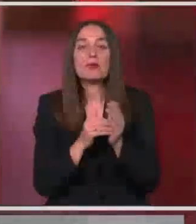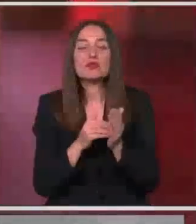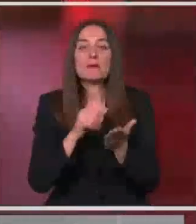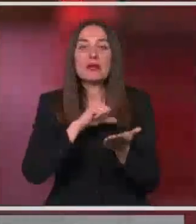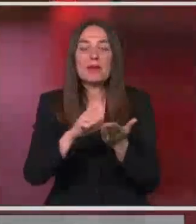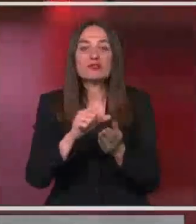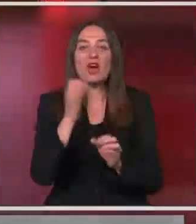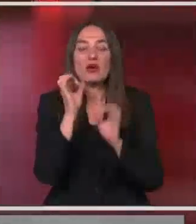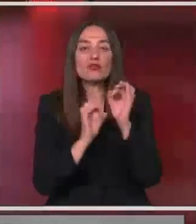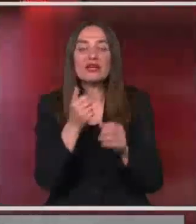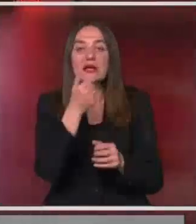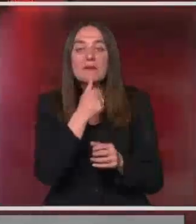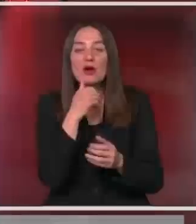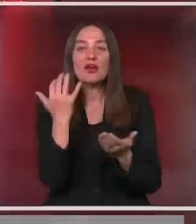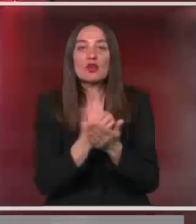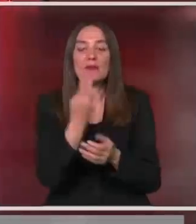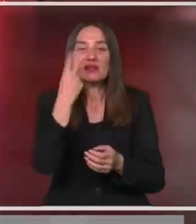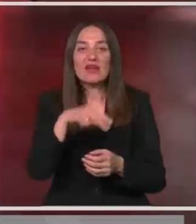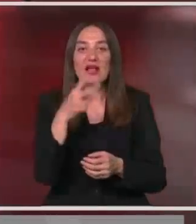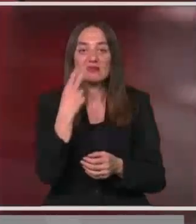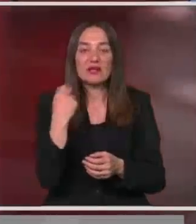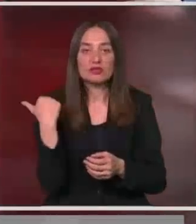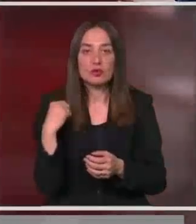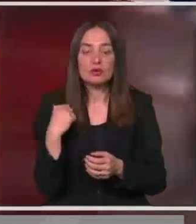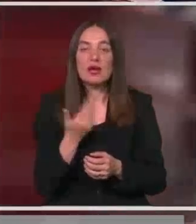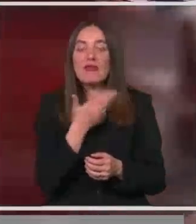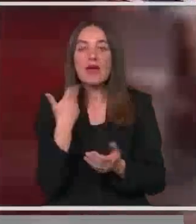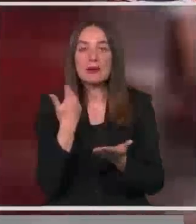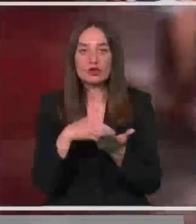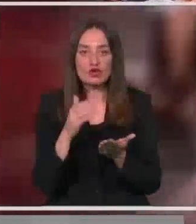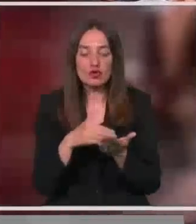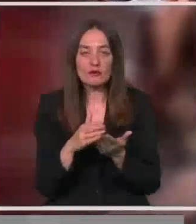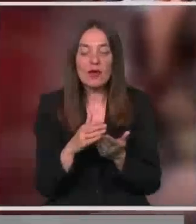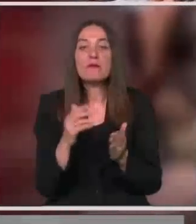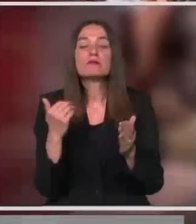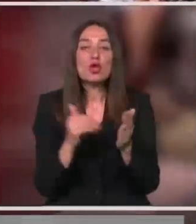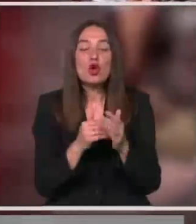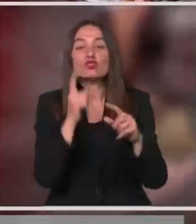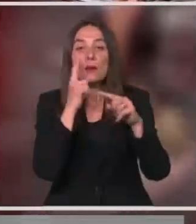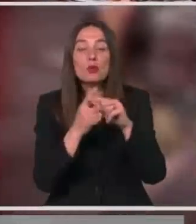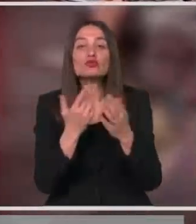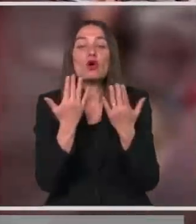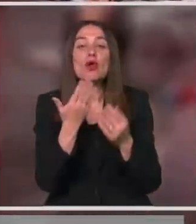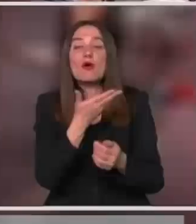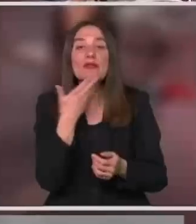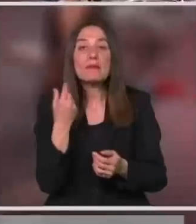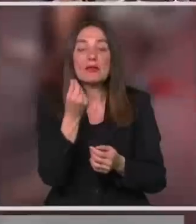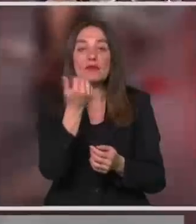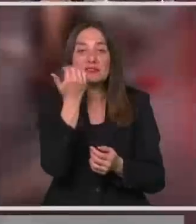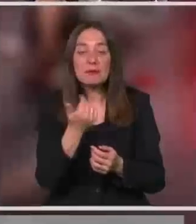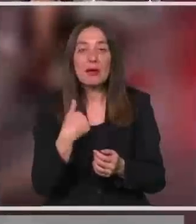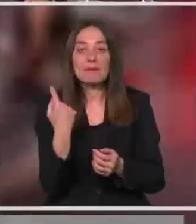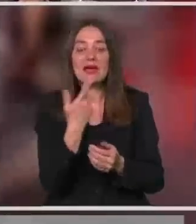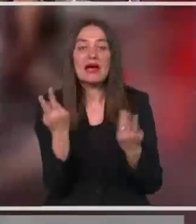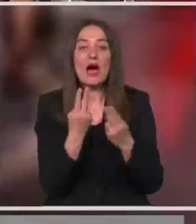plaća akontaciju na porez na dobit za 2020. godinu. Dakle, nema troškove i još plus, ukoliko i nema novac za plate, mi kao